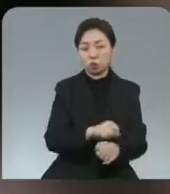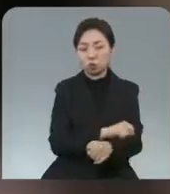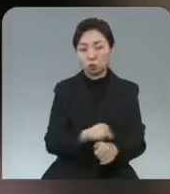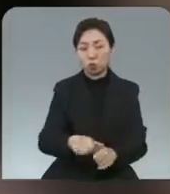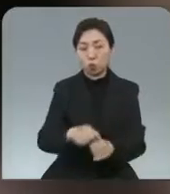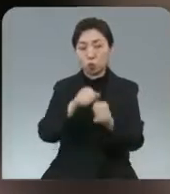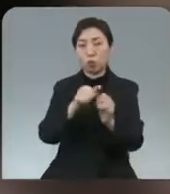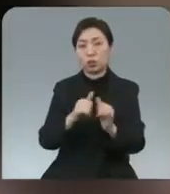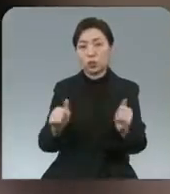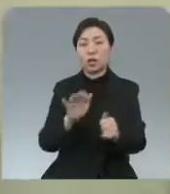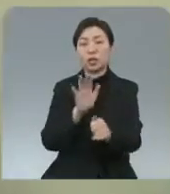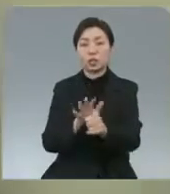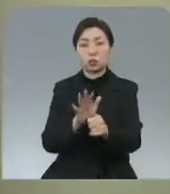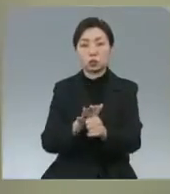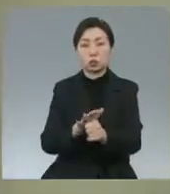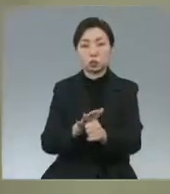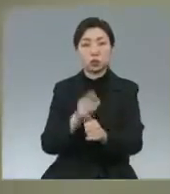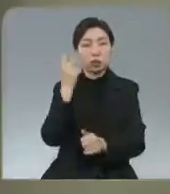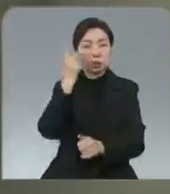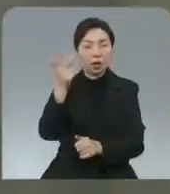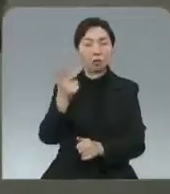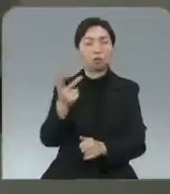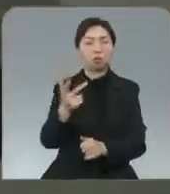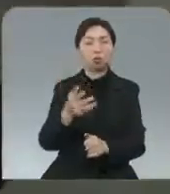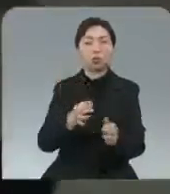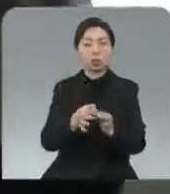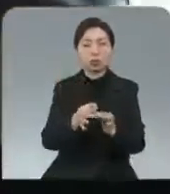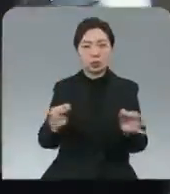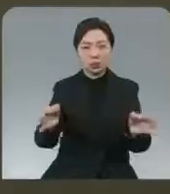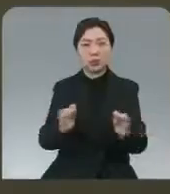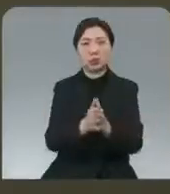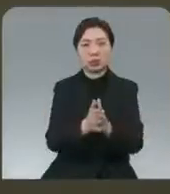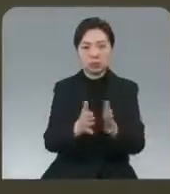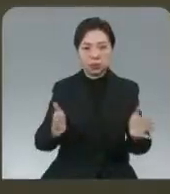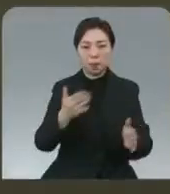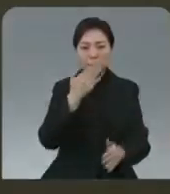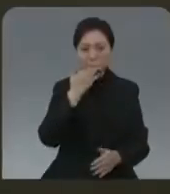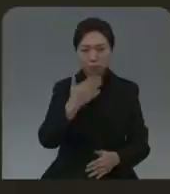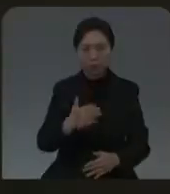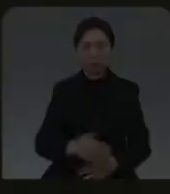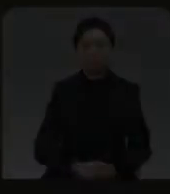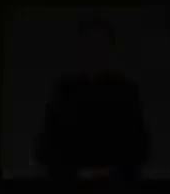偿修订率和追溯适用等存在意见分歧而一度陷入困境。